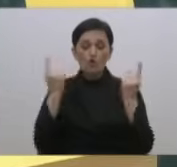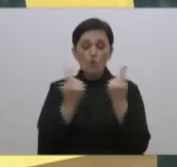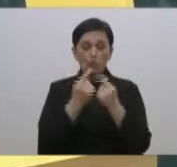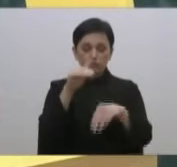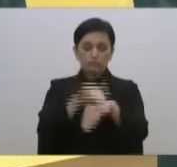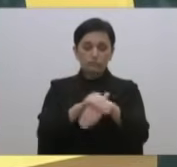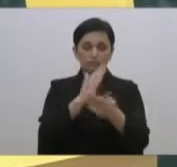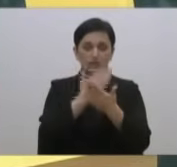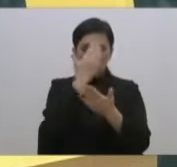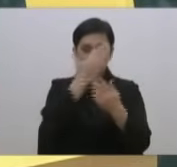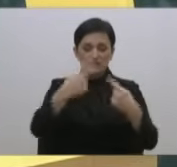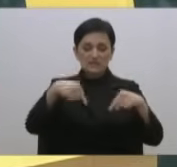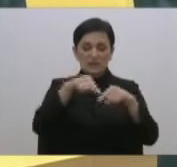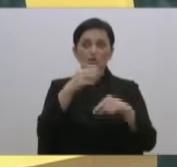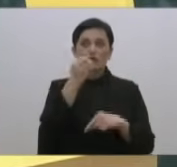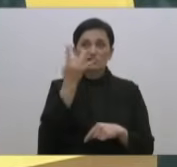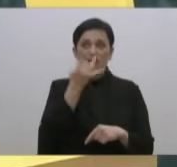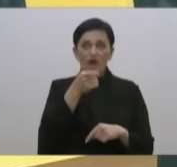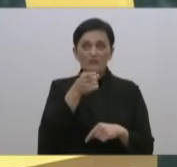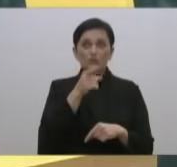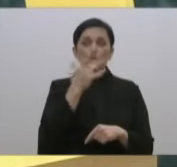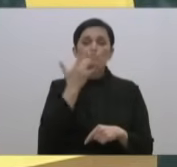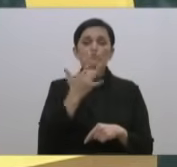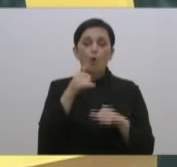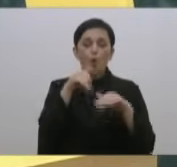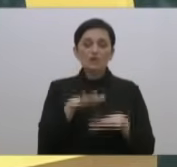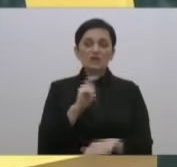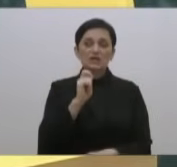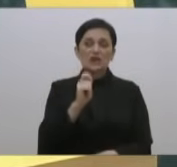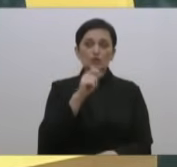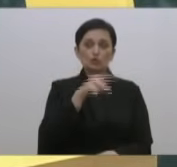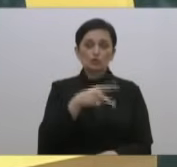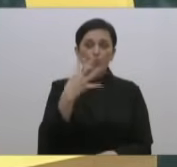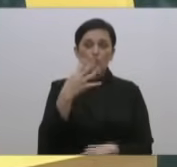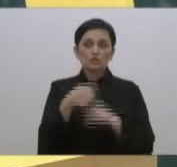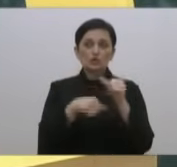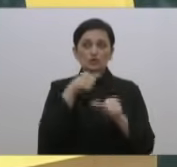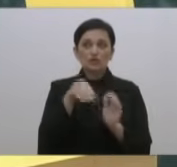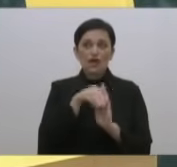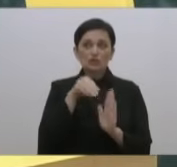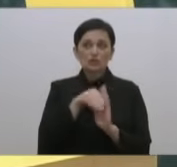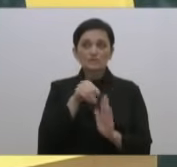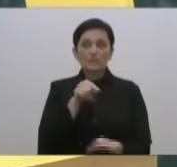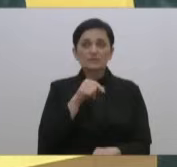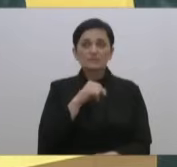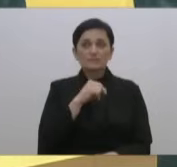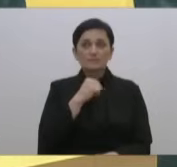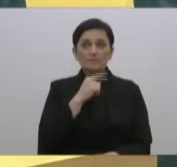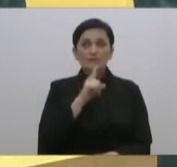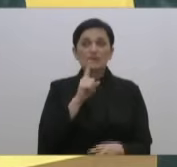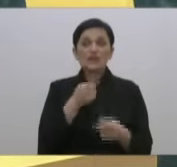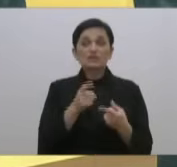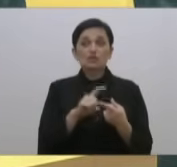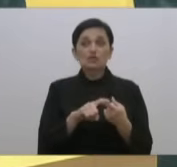გაშიფრულია და საზოგადოება კიდევ ერთხელ გამოუტანს პოლიტიკურ განაჩენს 2024 წლის არჩევნებზე.